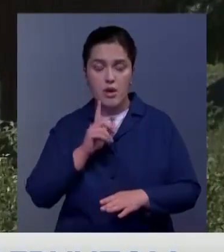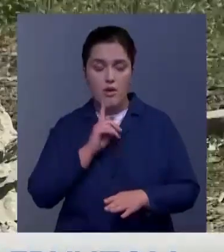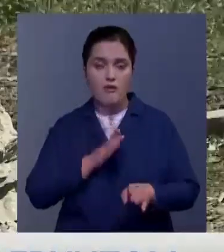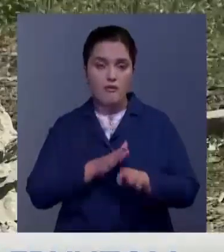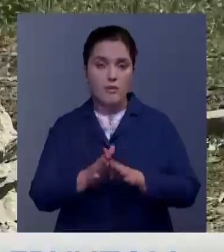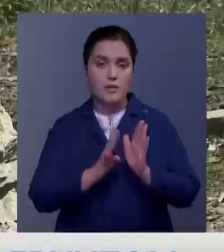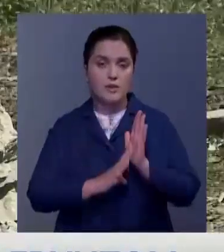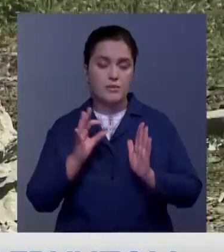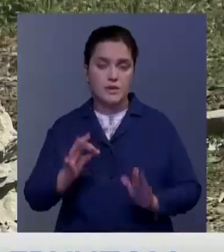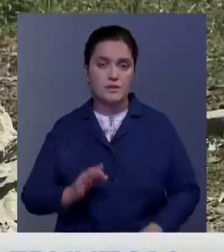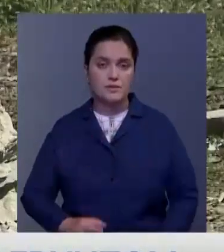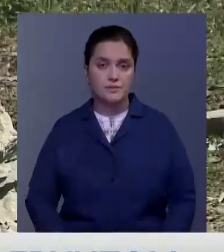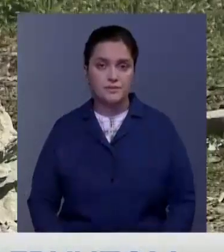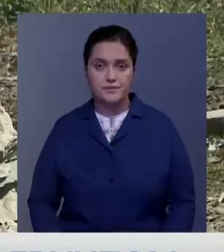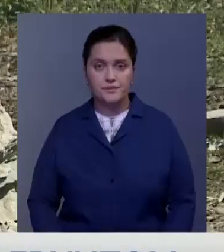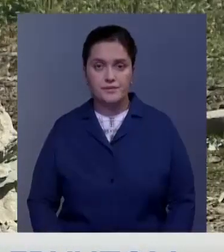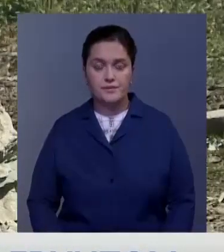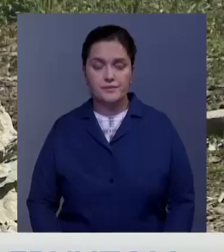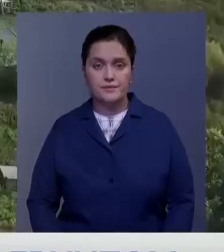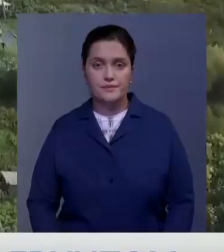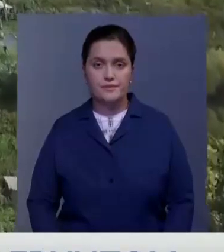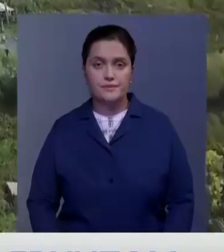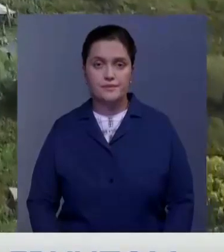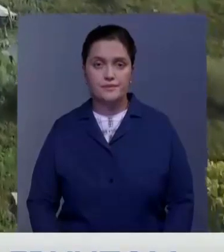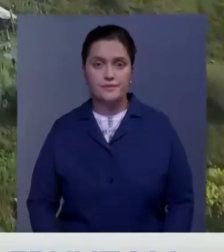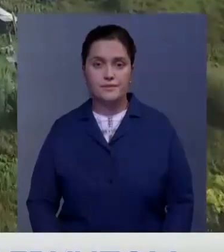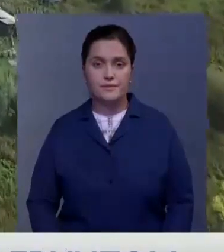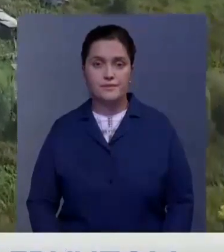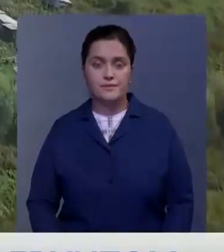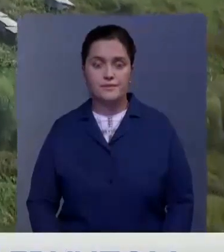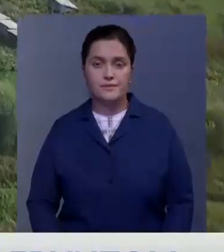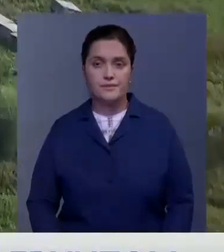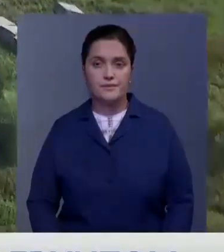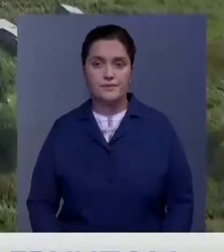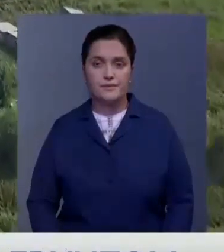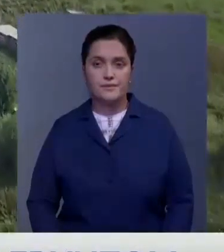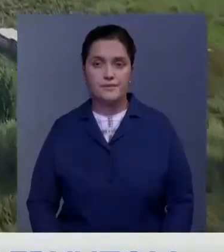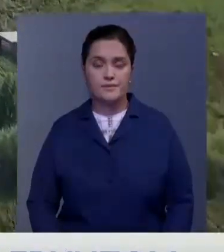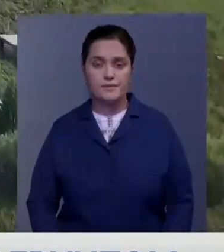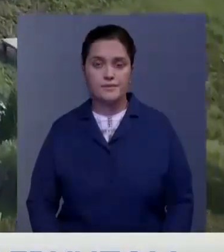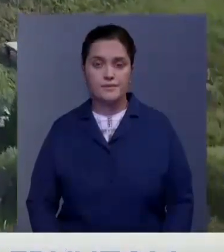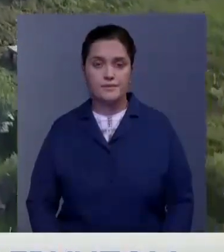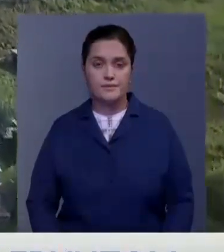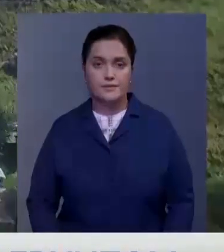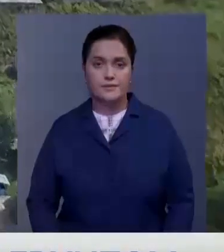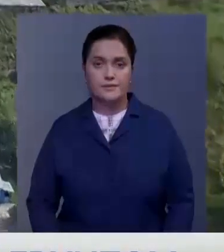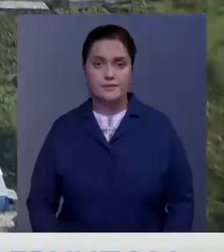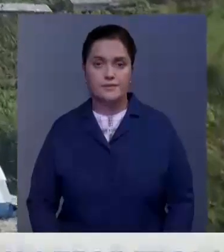на 90%. Анна Сенбертина, Жигер Бабаханов, Восточно-Казахстанская область, Хабар, 24.